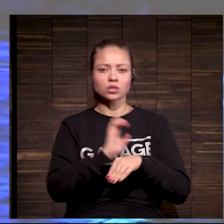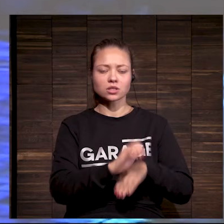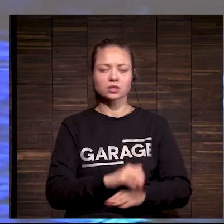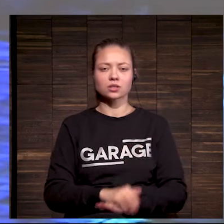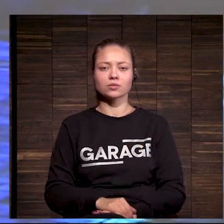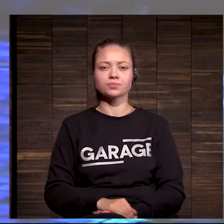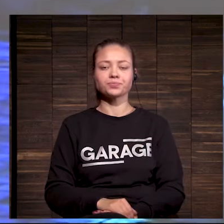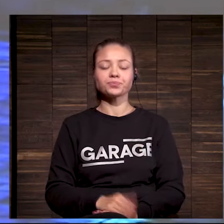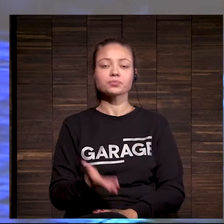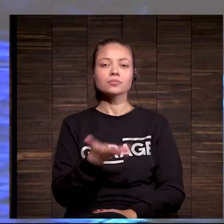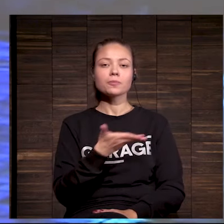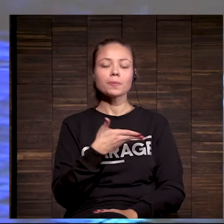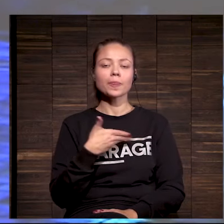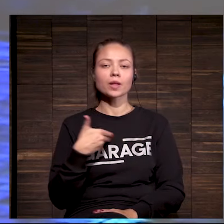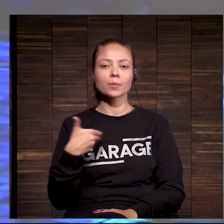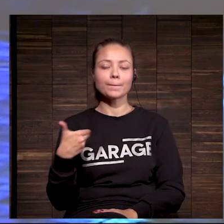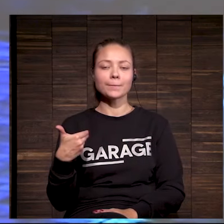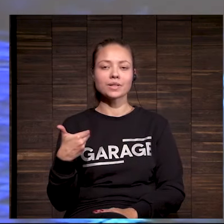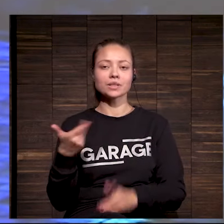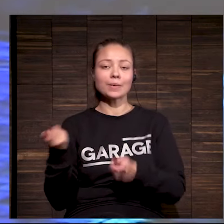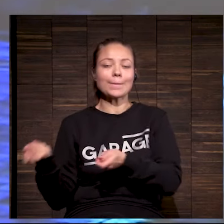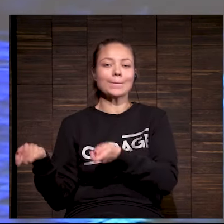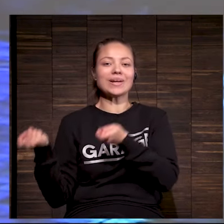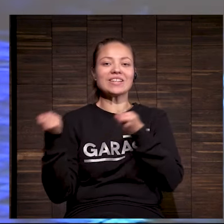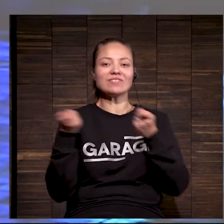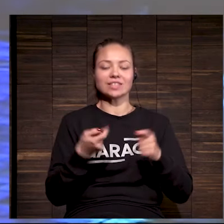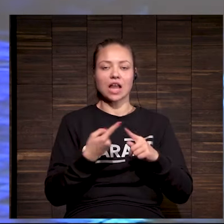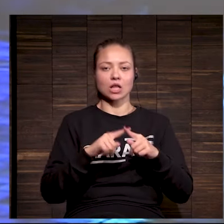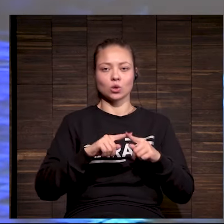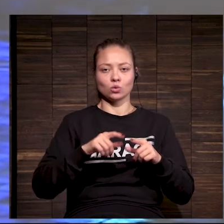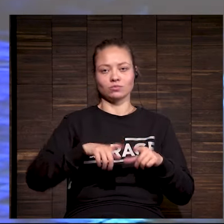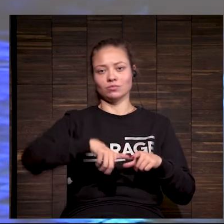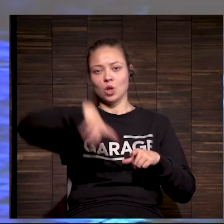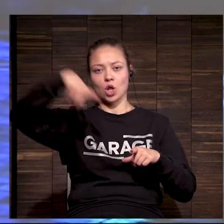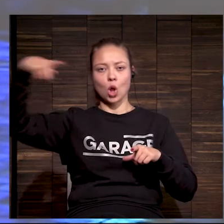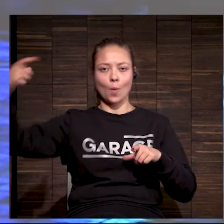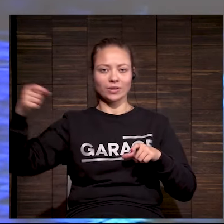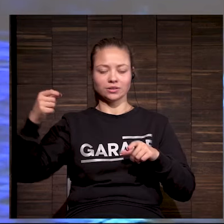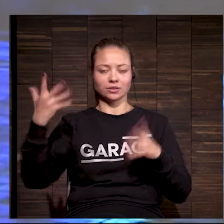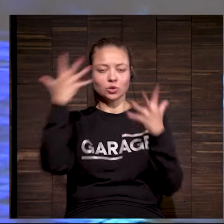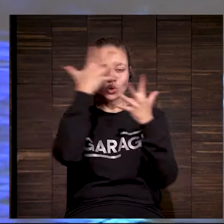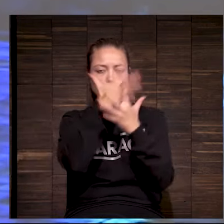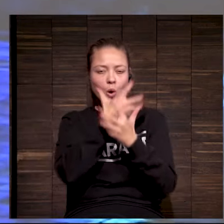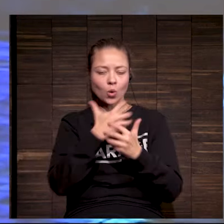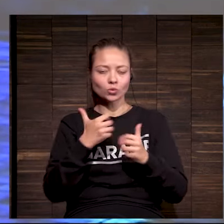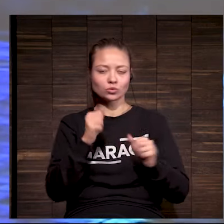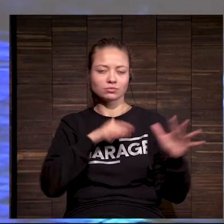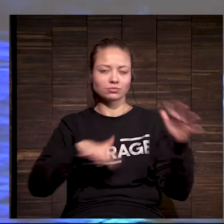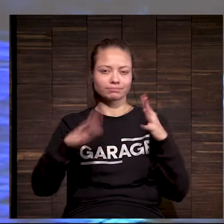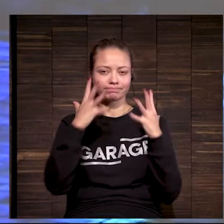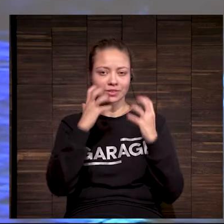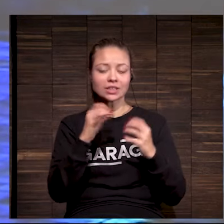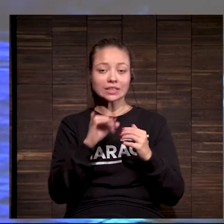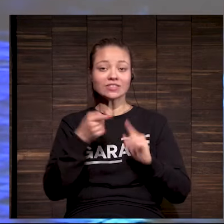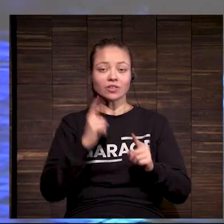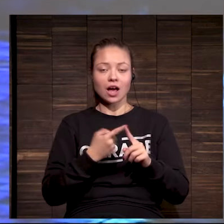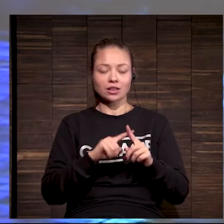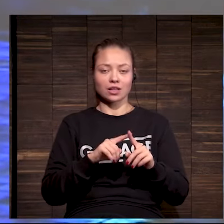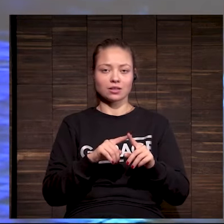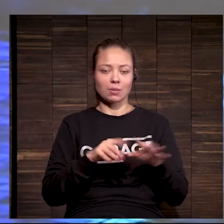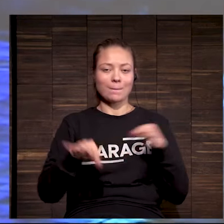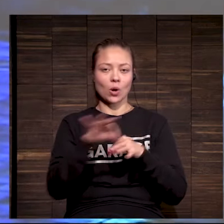мы мы привезли эту лопасть ночью под покровом ночи и действительно этот трек